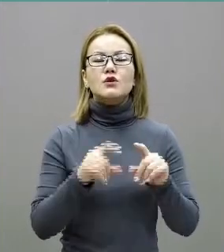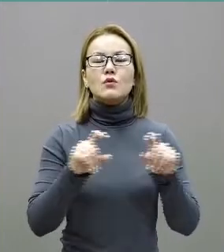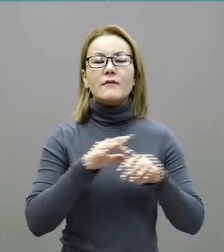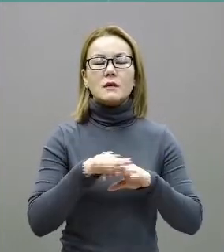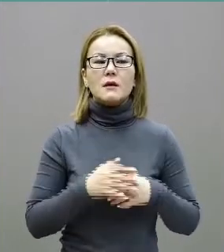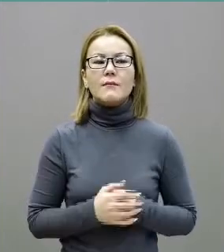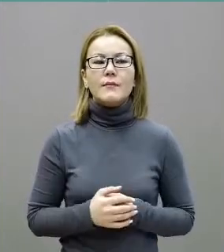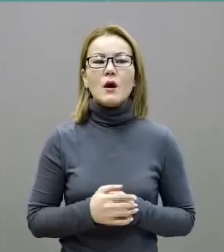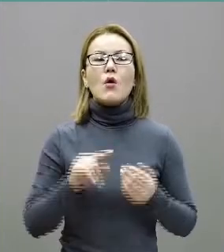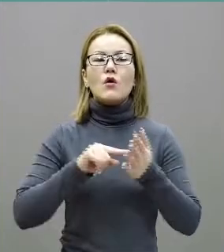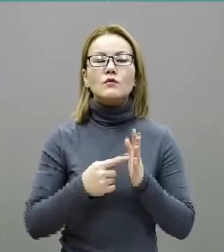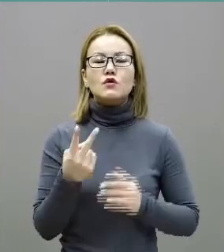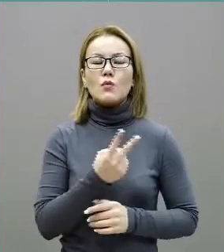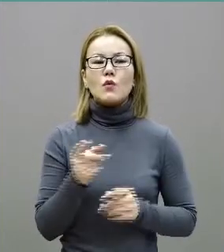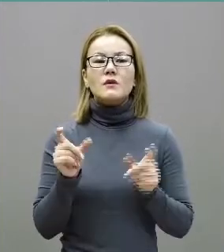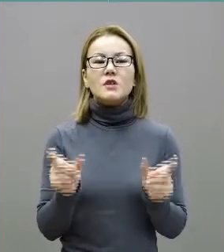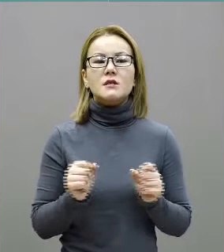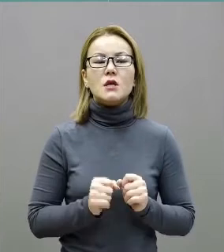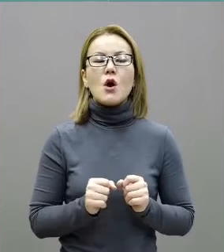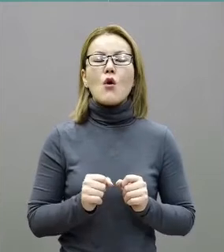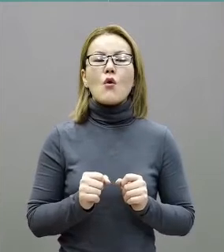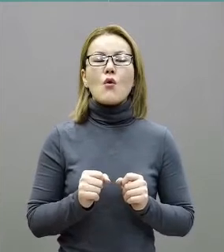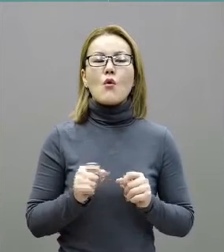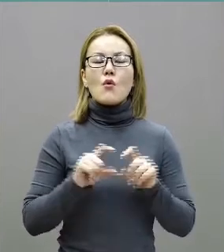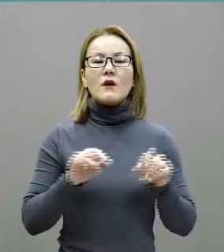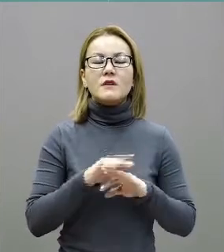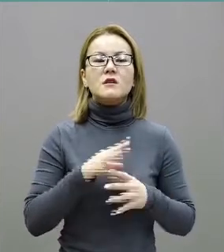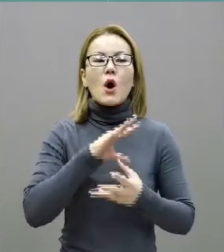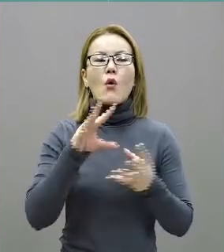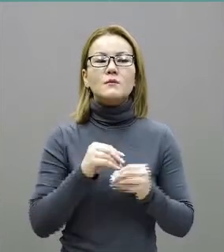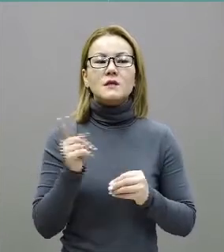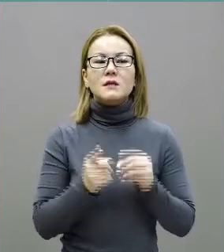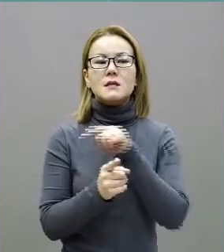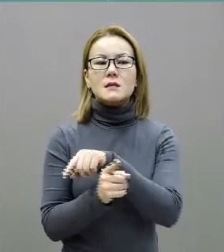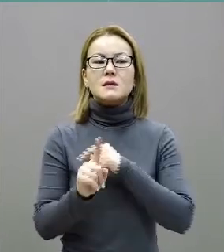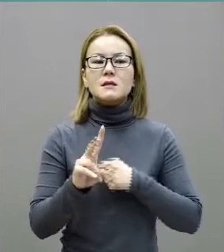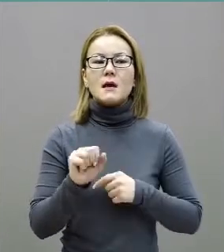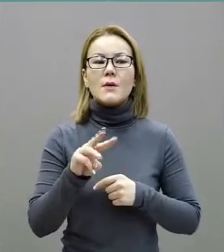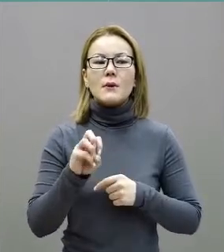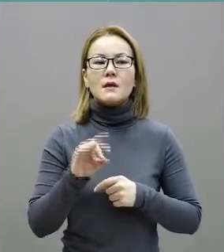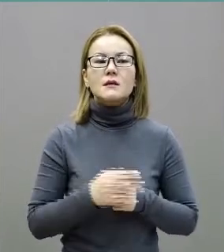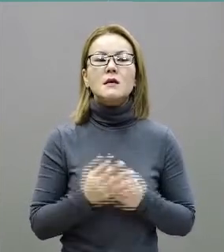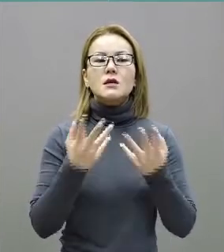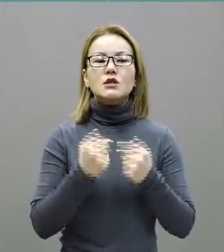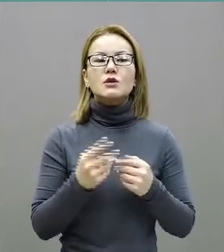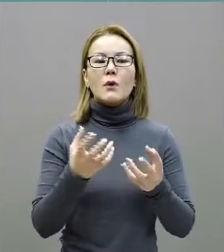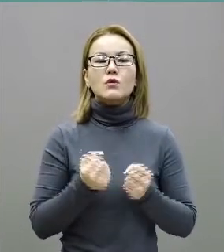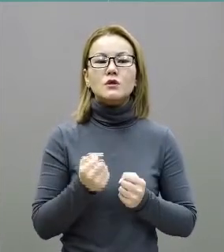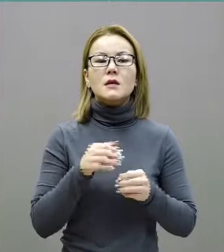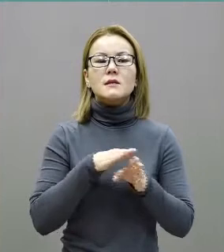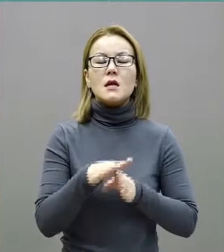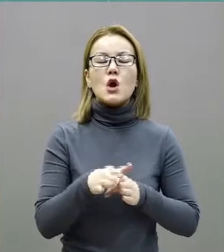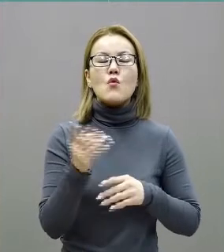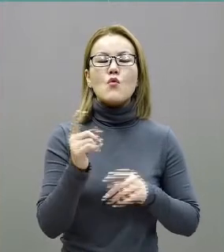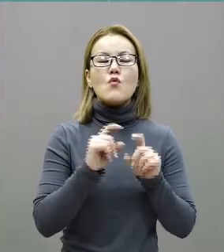в уравнение умножить обе части уравнения на общий знаменатель решить полученное целое уравнение